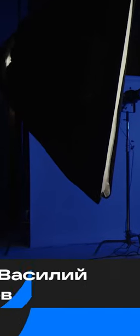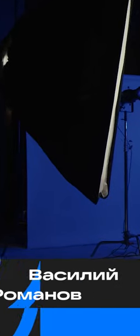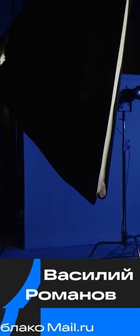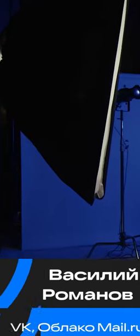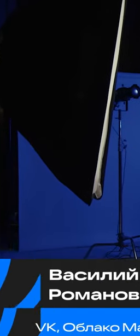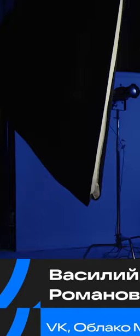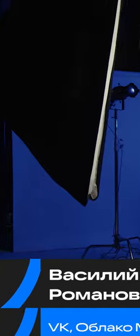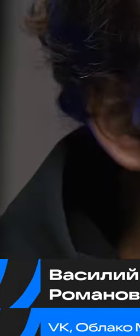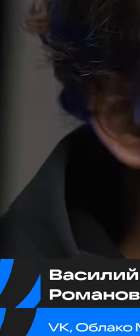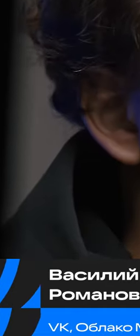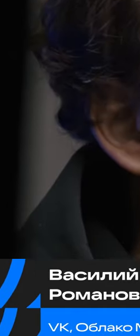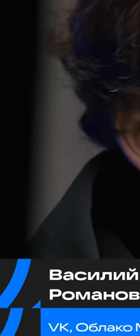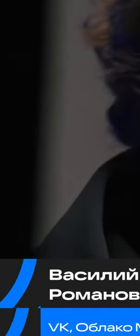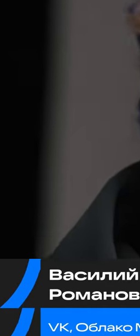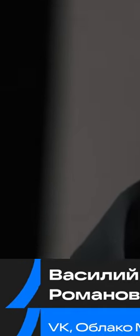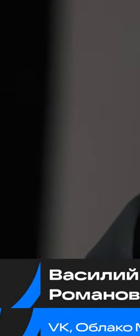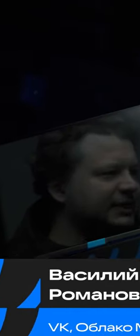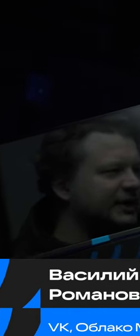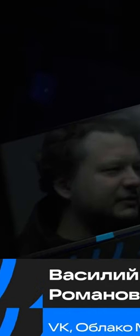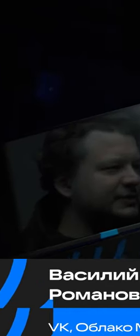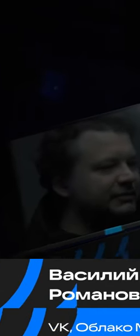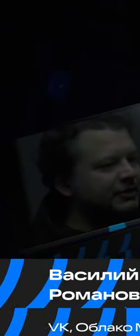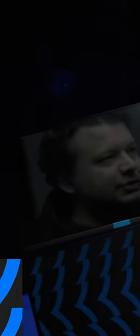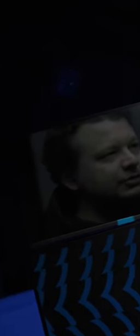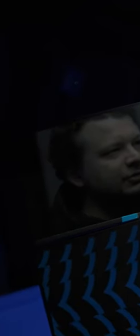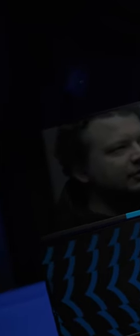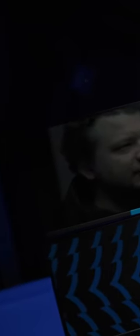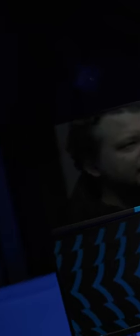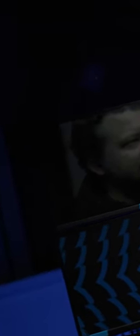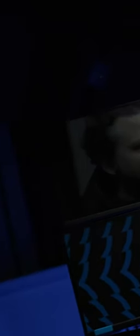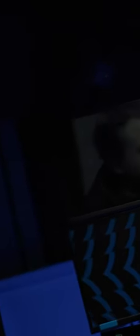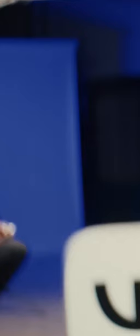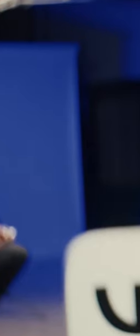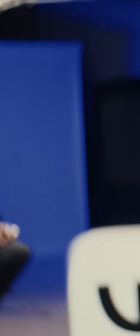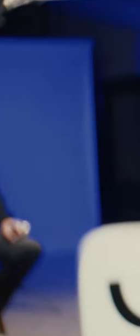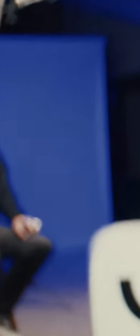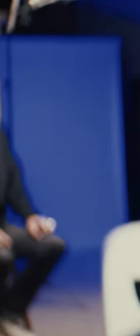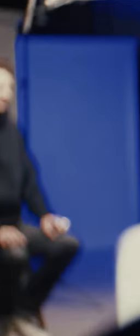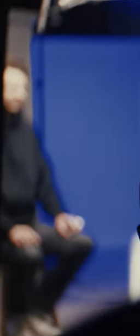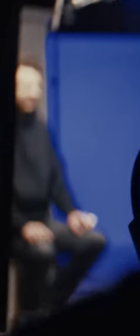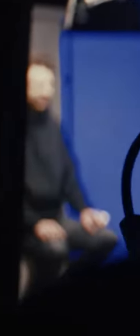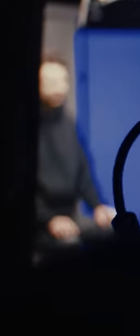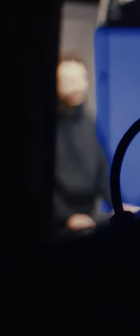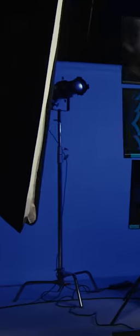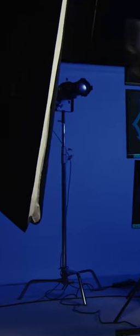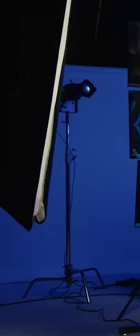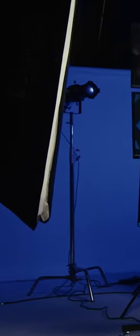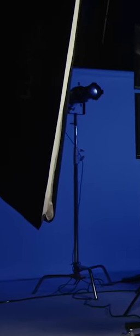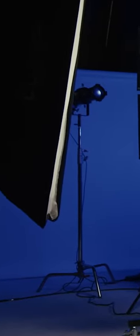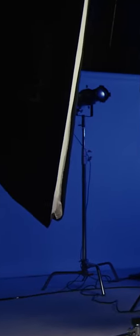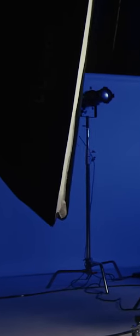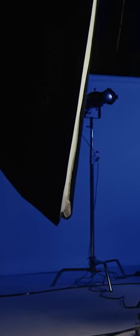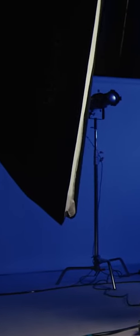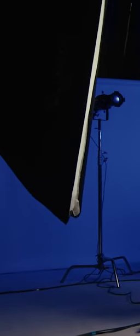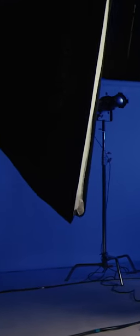В Mail.ru высокая нагрузка появилась тогда, когда в индустрии этого термина еще даже не было. В целом, теперь слово «хайлоад» не вызывает у